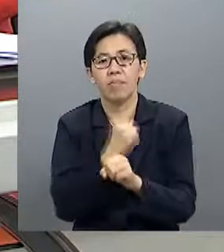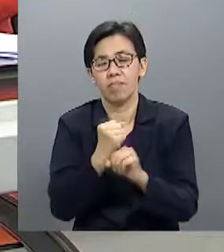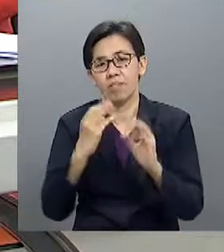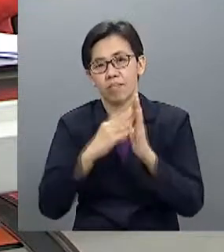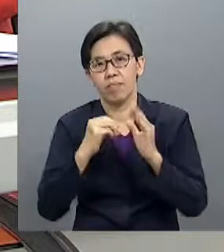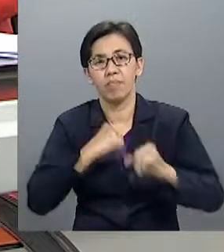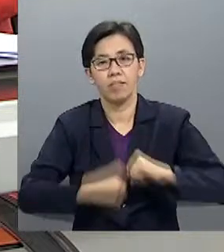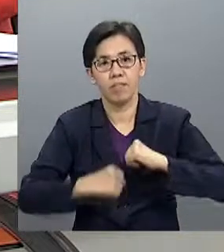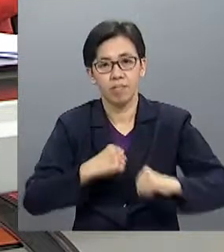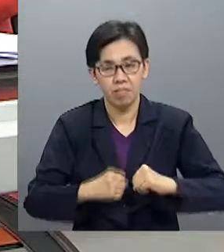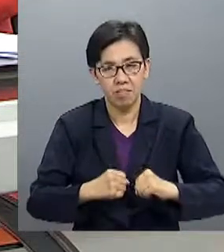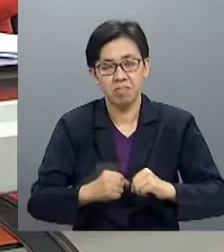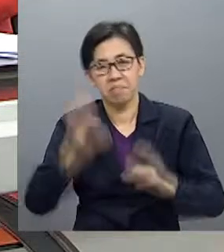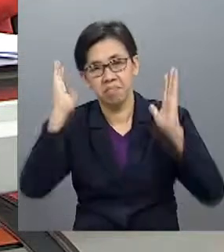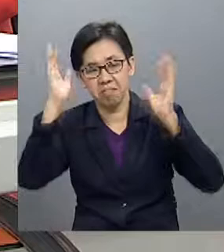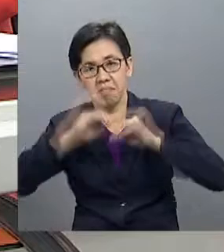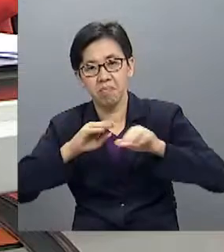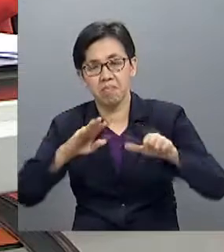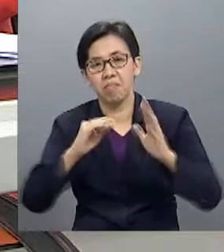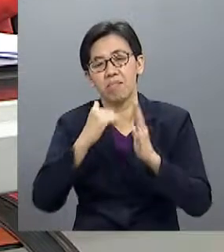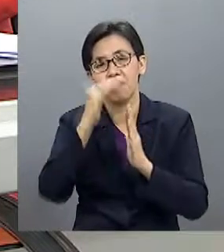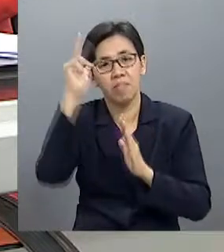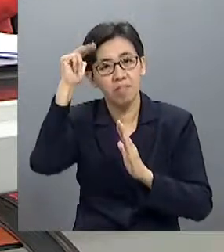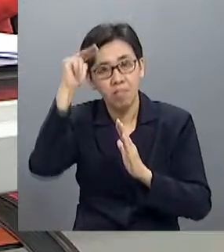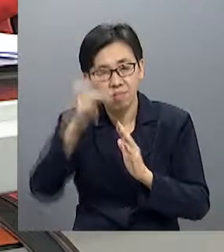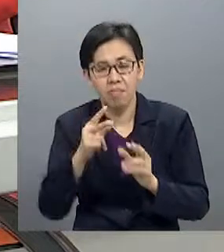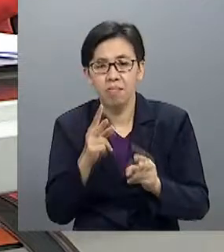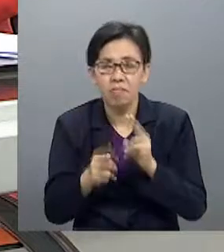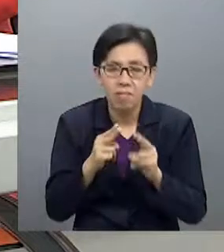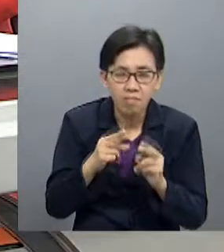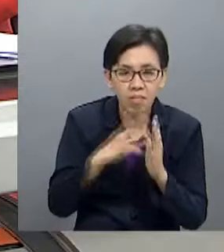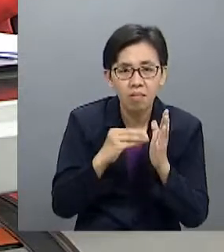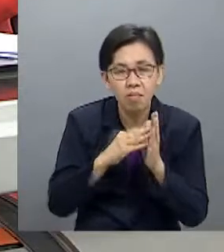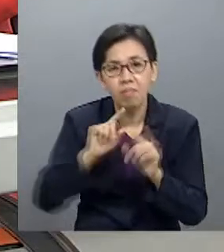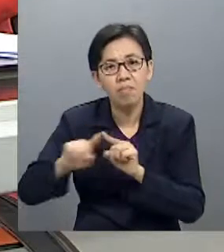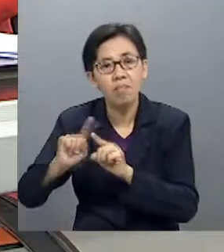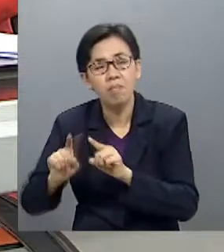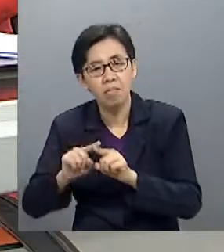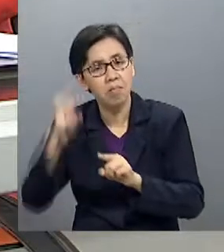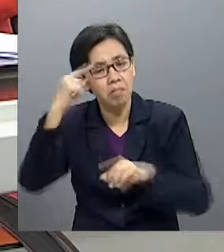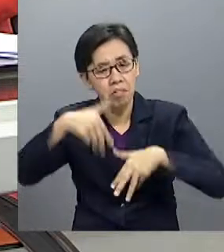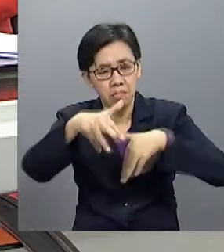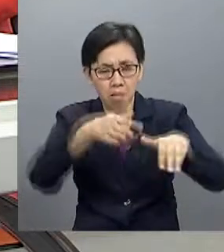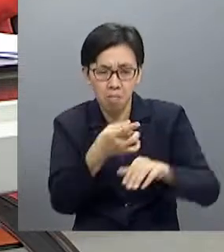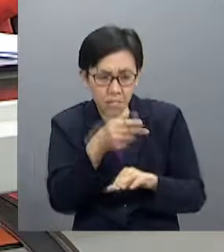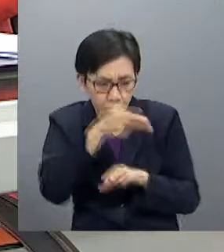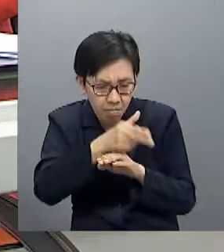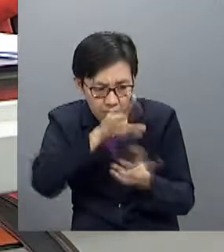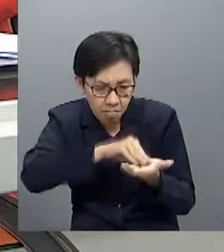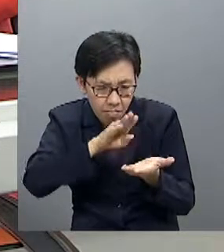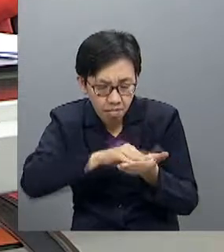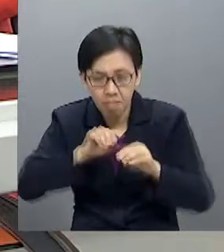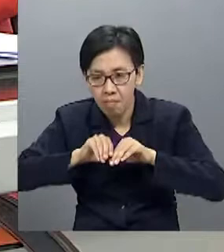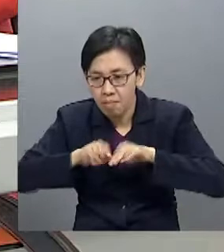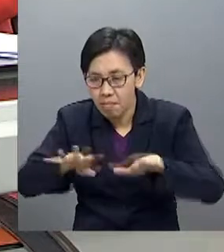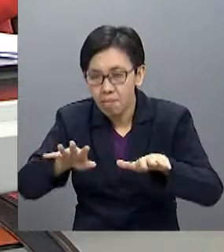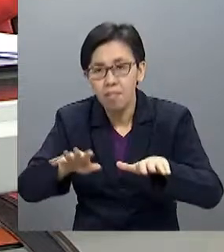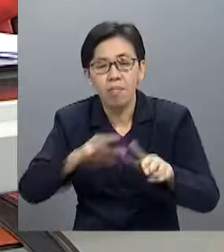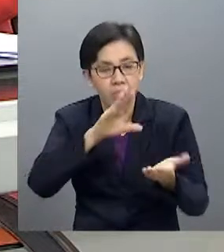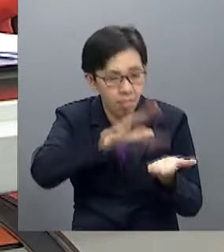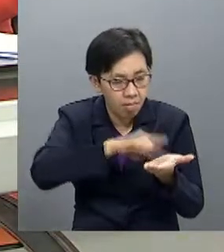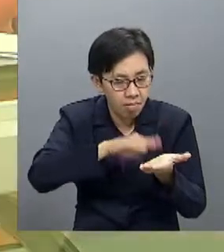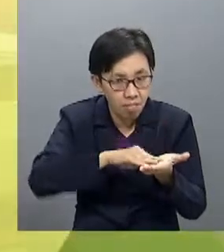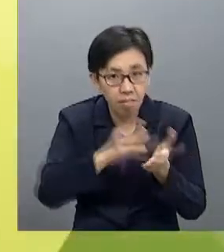ที่จังหวัดลำปางเรียนรู้การผลิตสื่อเพื่อบอกเล่าเรื่องราวในชุมชนของตัวเองนะครับแล้วก็นำความรู้ไปปรับใช้ในการสื่อสารนะครับ